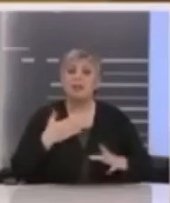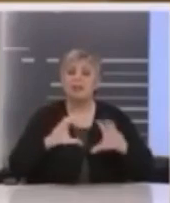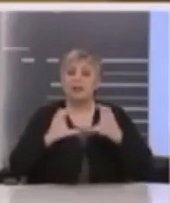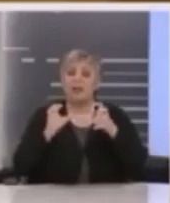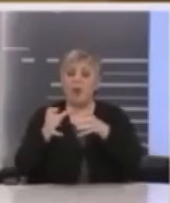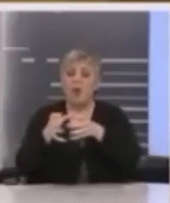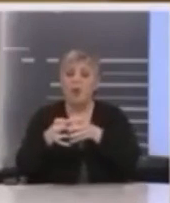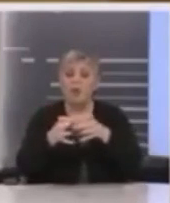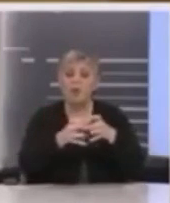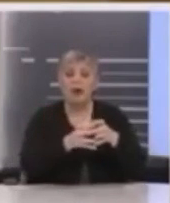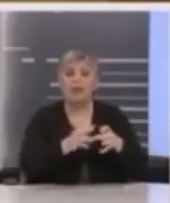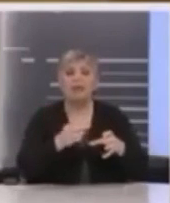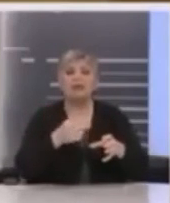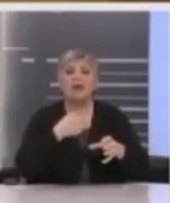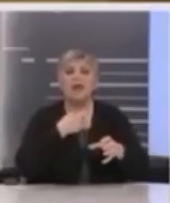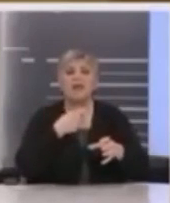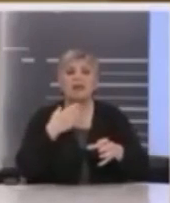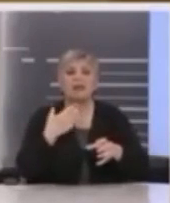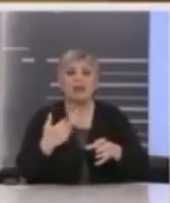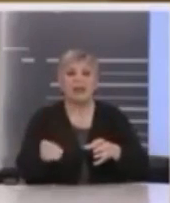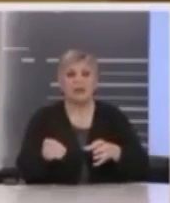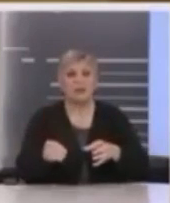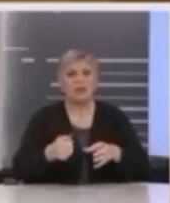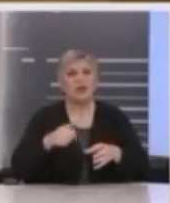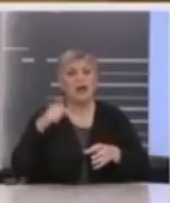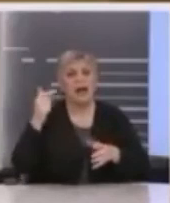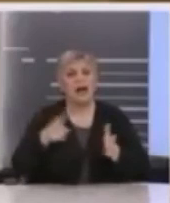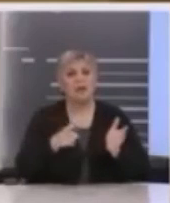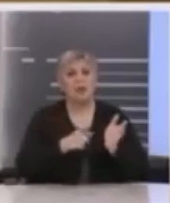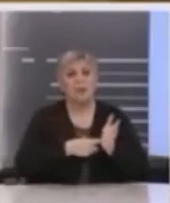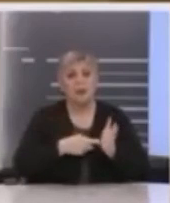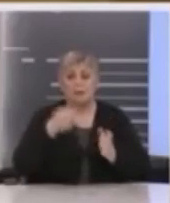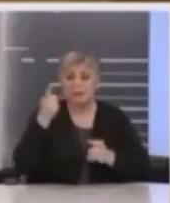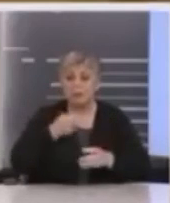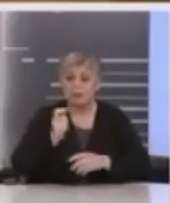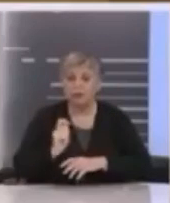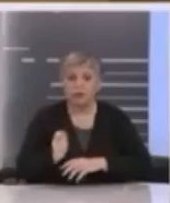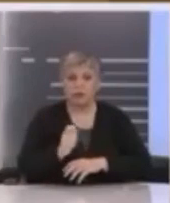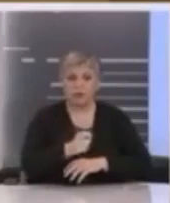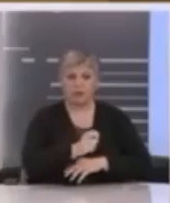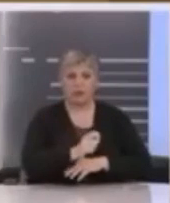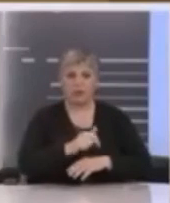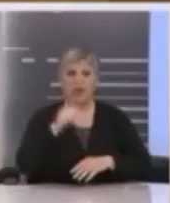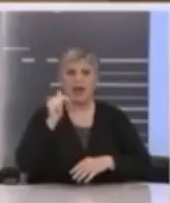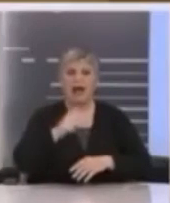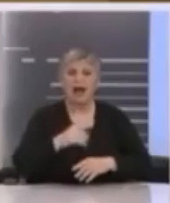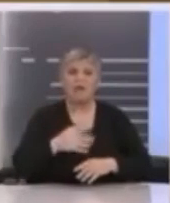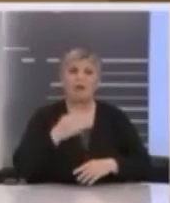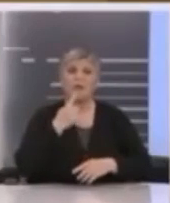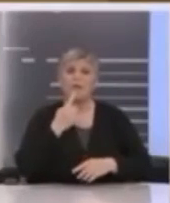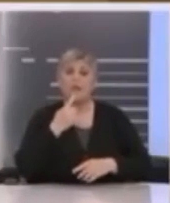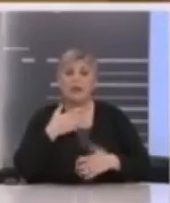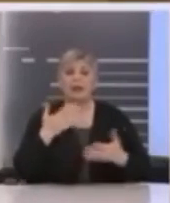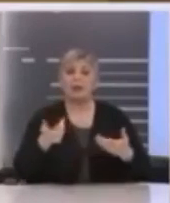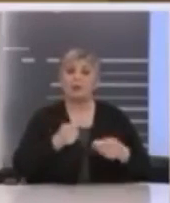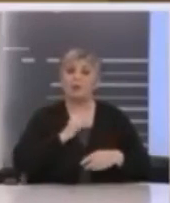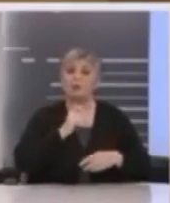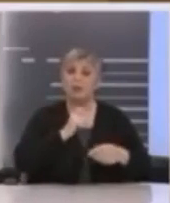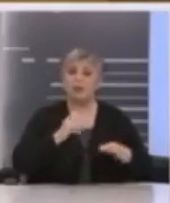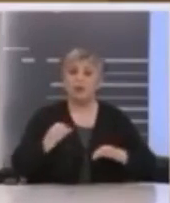Δεν αφορά την αποδοχή των θεωριών και του δήθεν πολιτικού σχεδιασμού της